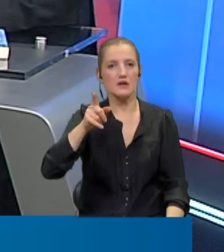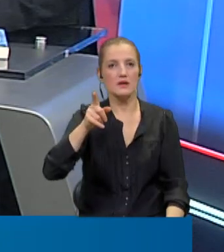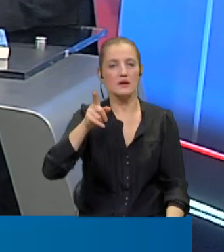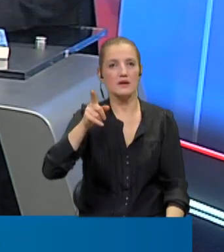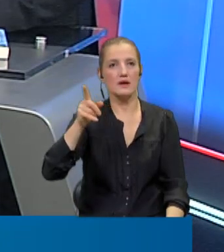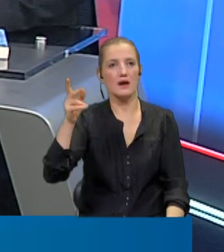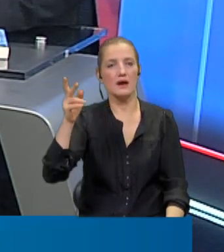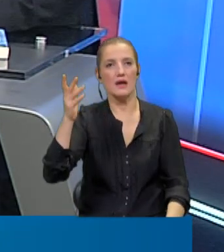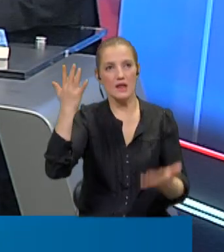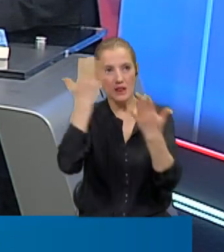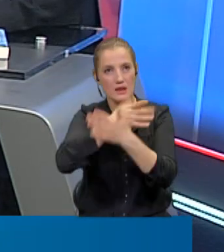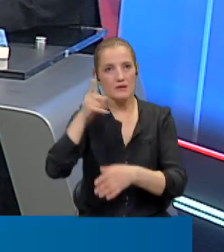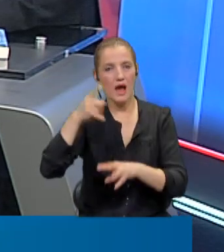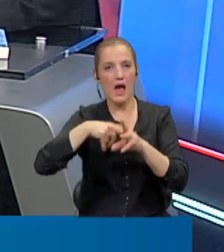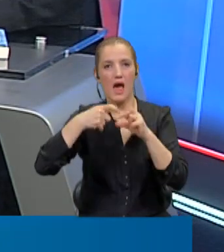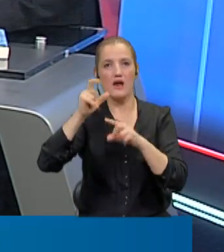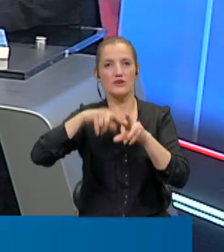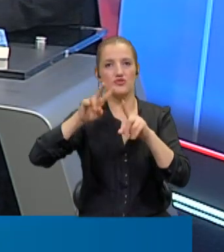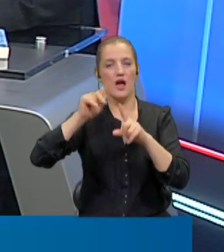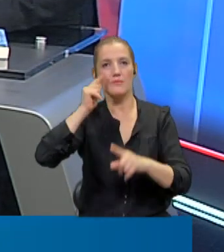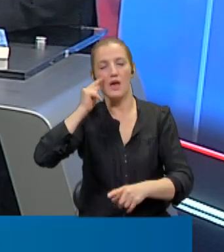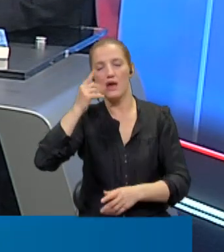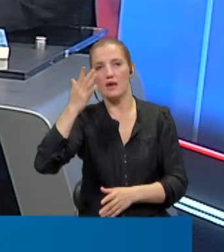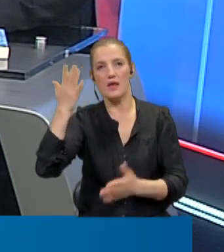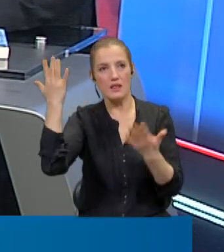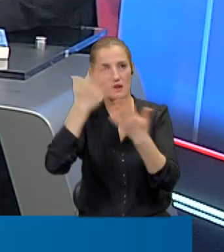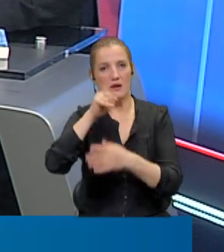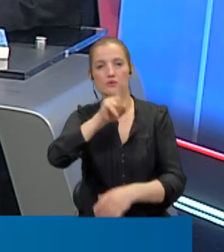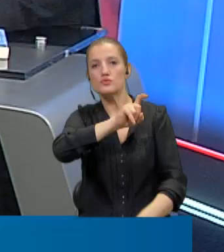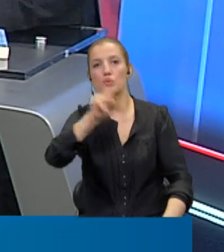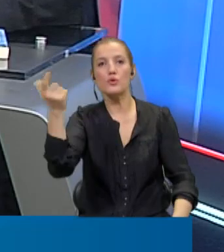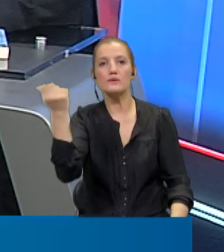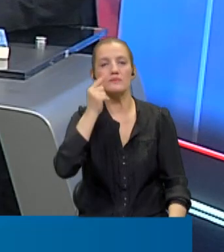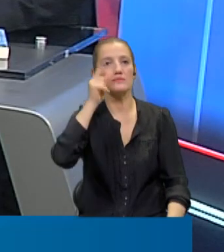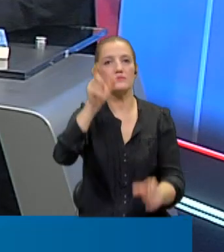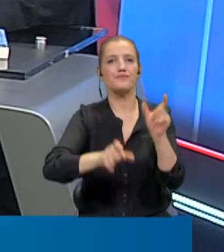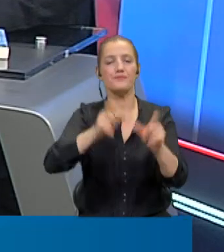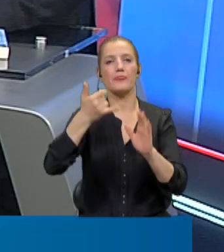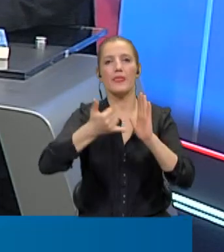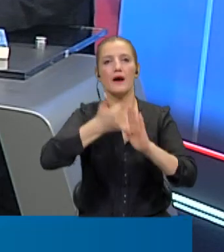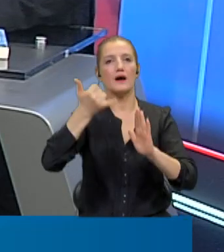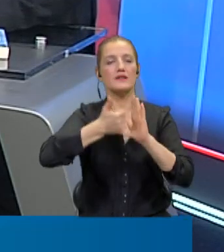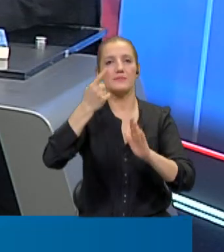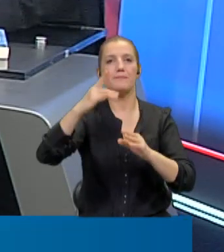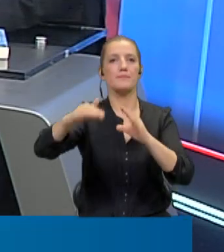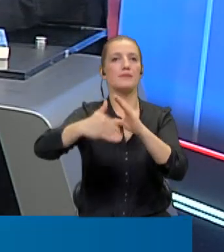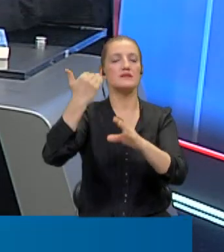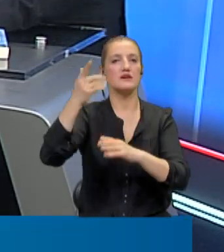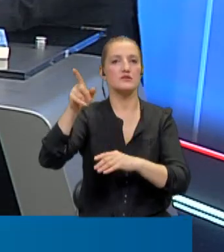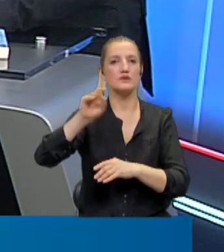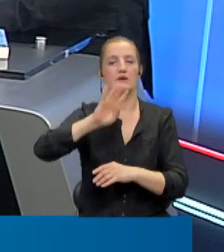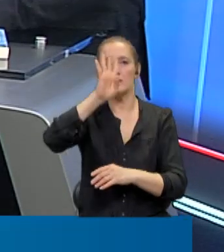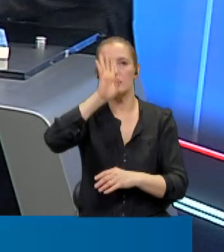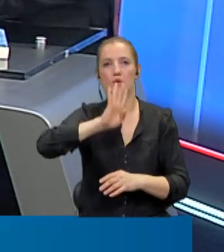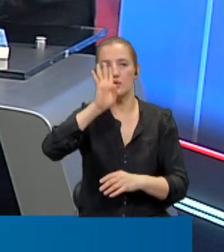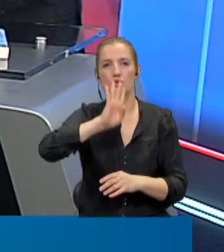yanlış mı öreceğim Bey böyle 9 tane çalışanı var Sonra Antep'ten biri mesaj atmış O çalışanların da